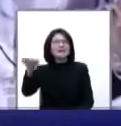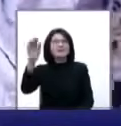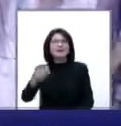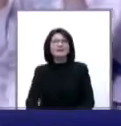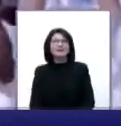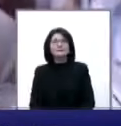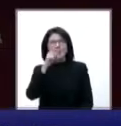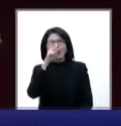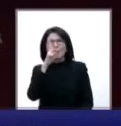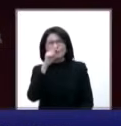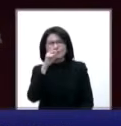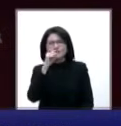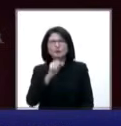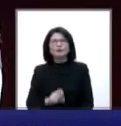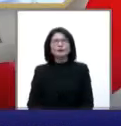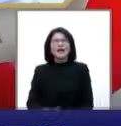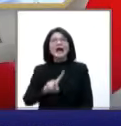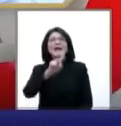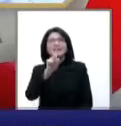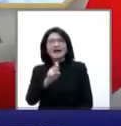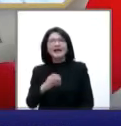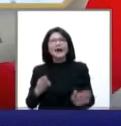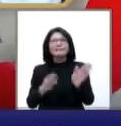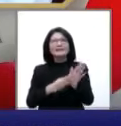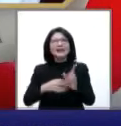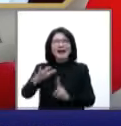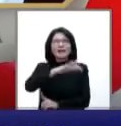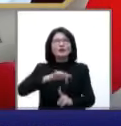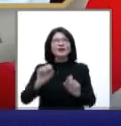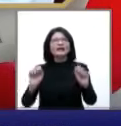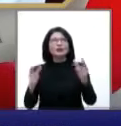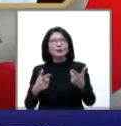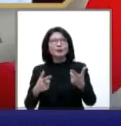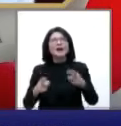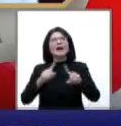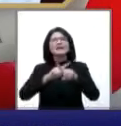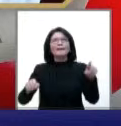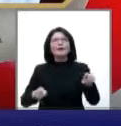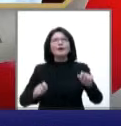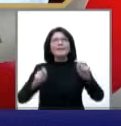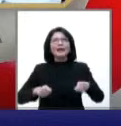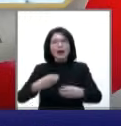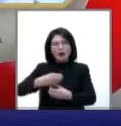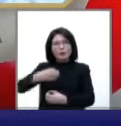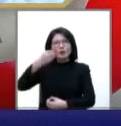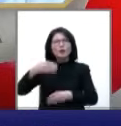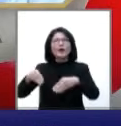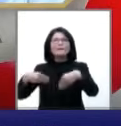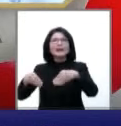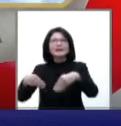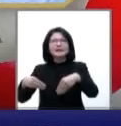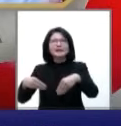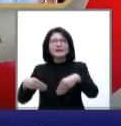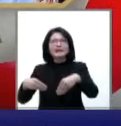dia jatuh dia apa ya tergelincir atau menggelincirkan diri dengan cara-cara yang EE dalam adzab ya atau dalam saya saya